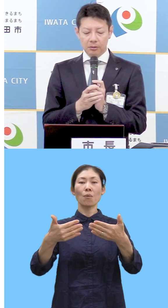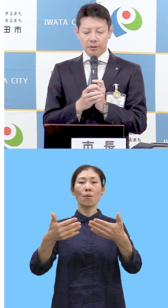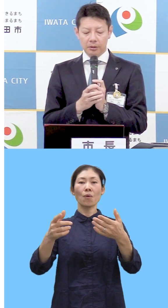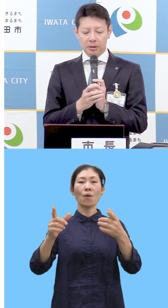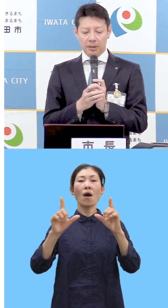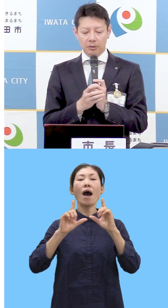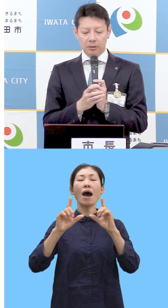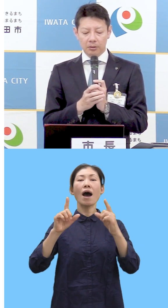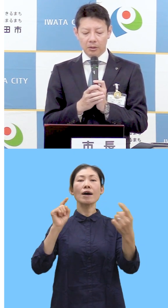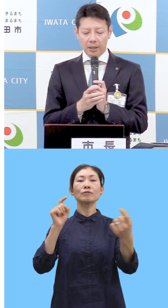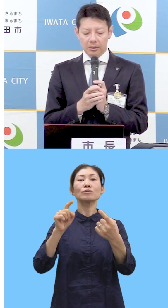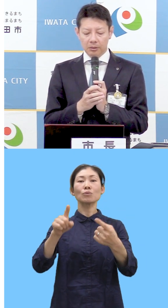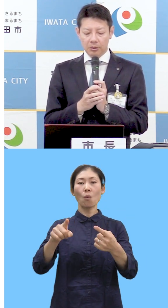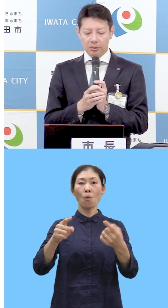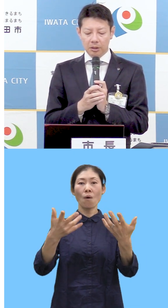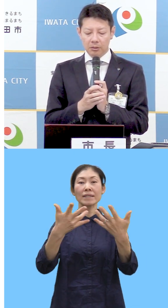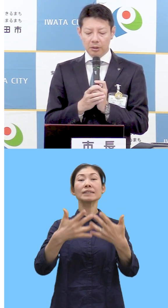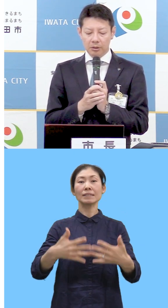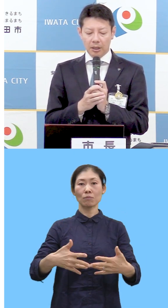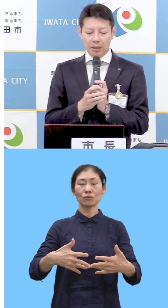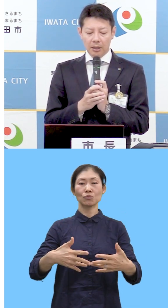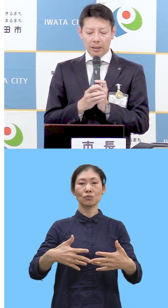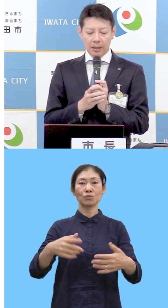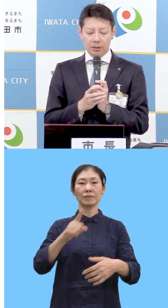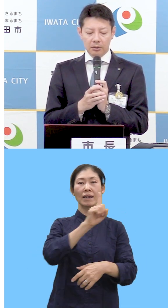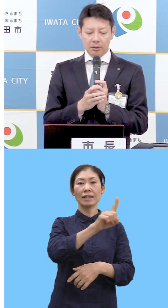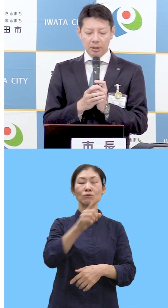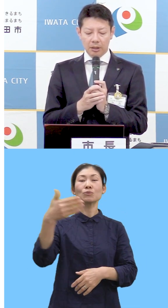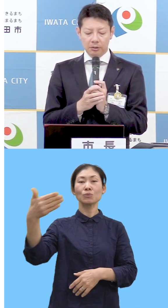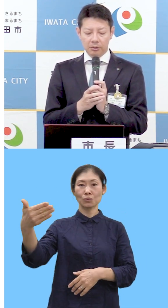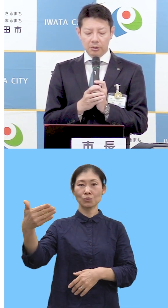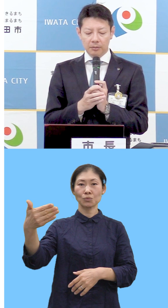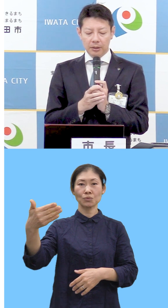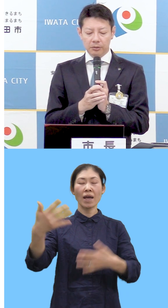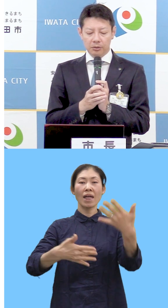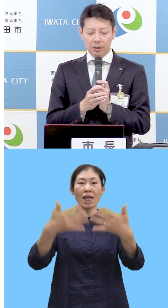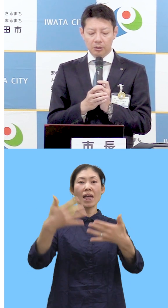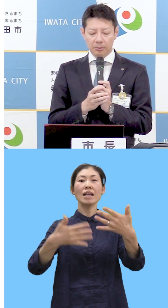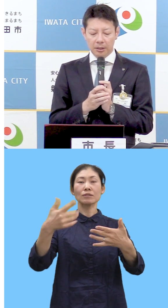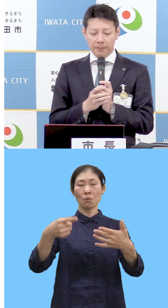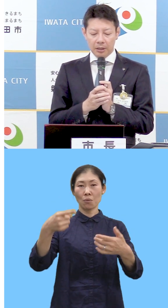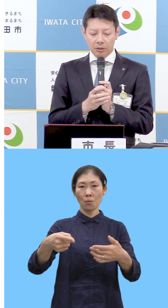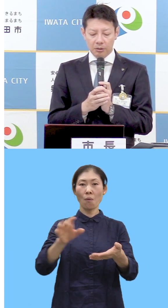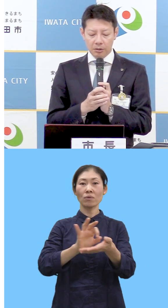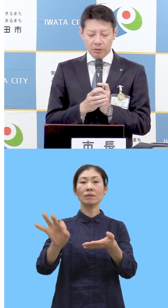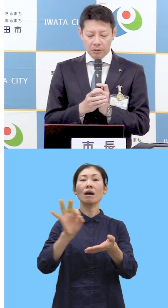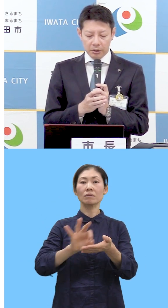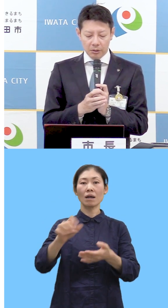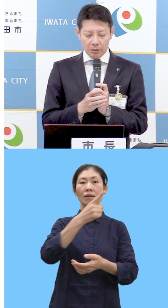119番の通報者のスマートフォンの映像共有機能を利用した映像による119番の受信及び